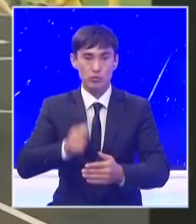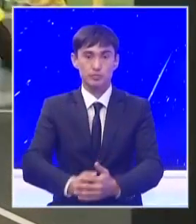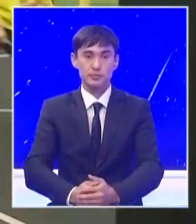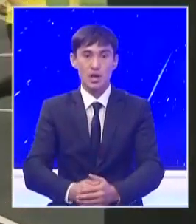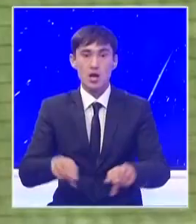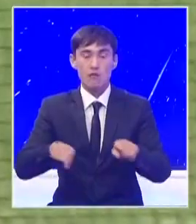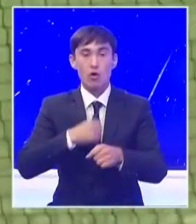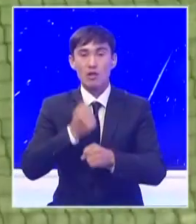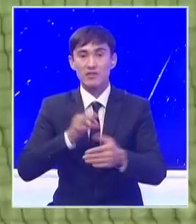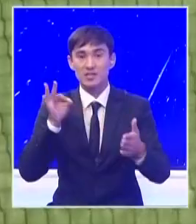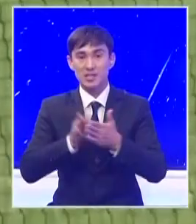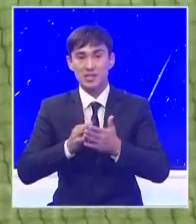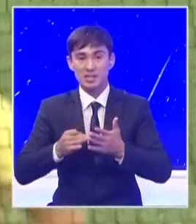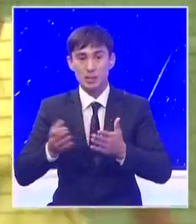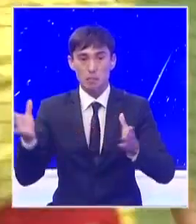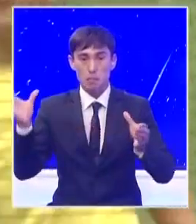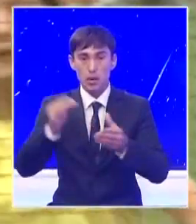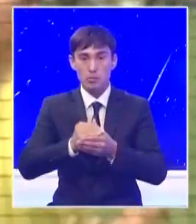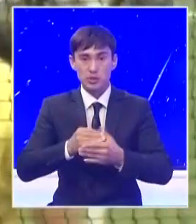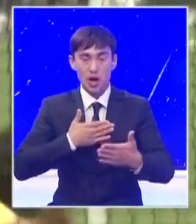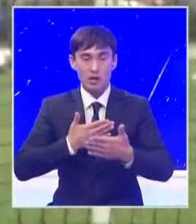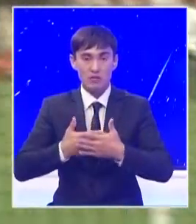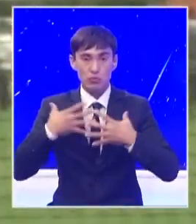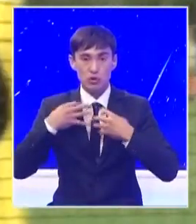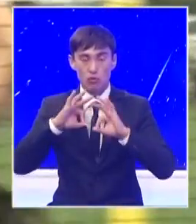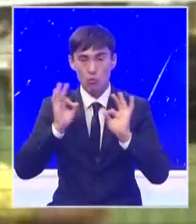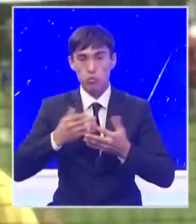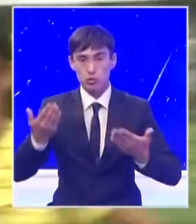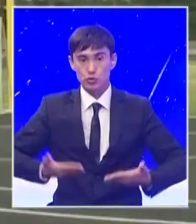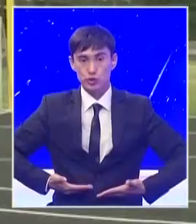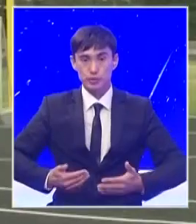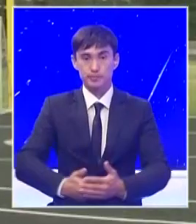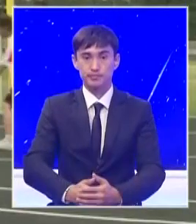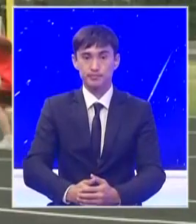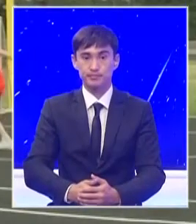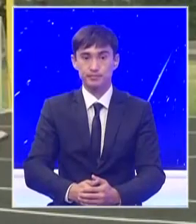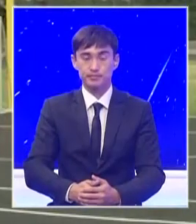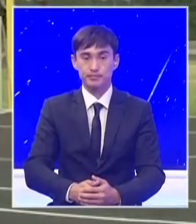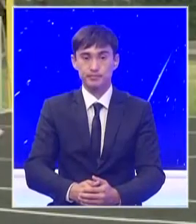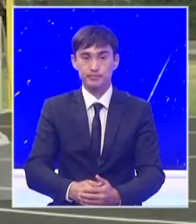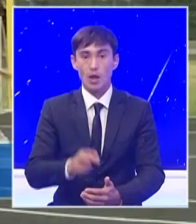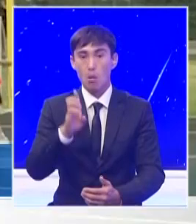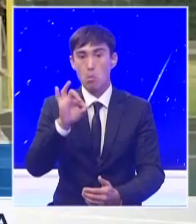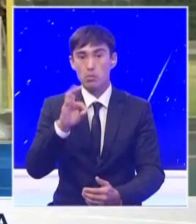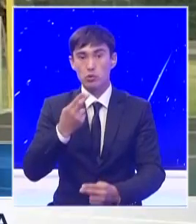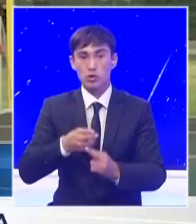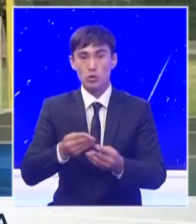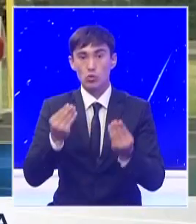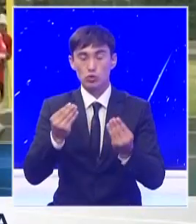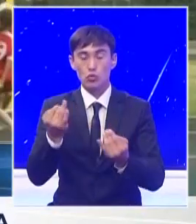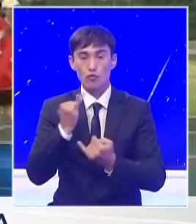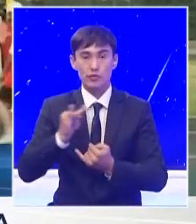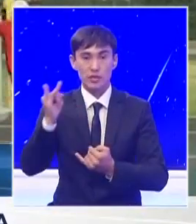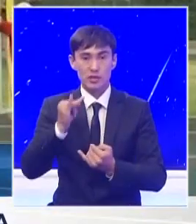спорта. Его главная задача – приобщить детей к активному и здоровому образу жизни. Бадминтон спорта. Бадминтон – это очень